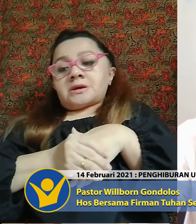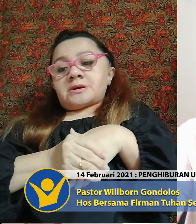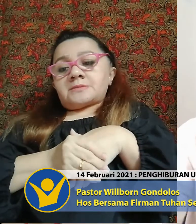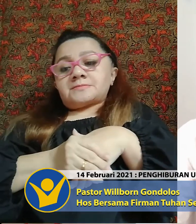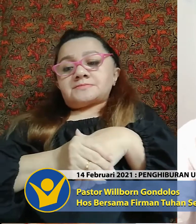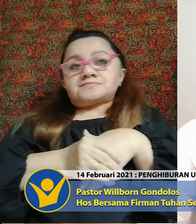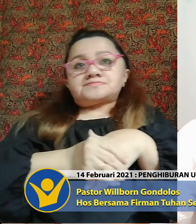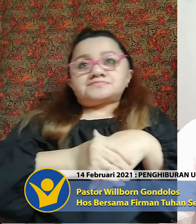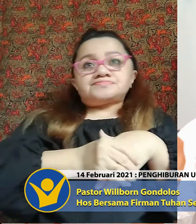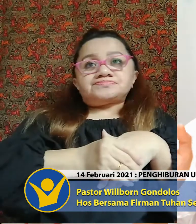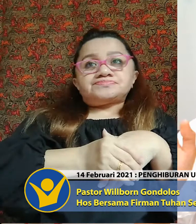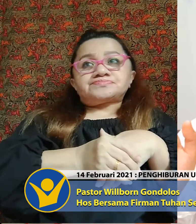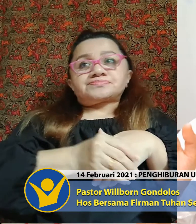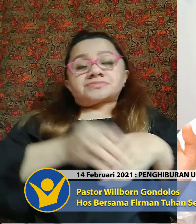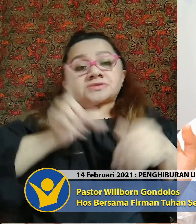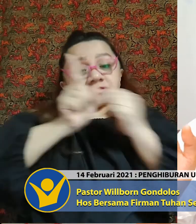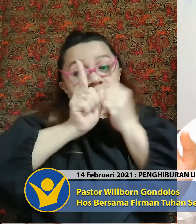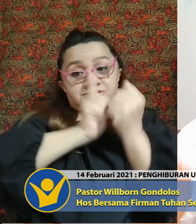Saudara-saudaraku,